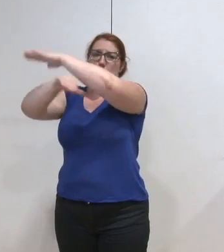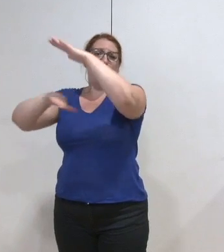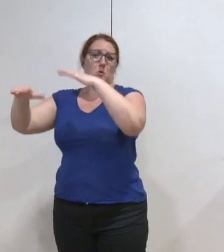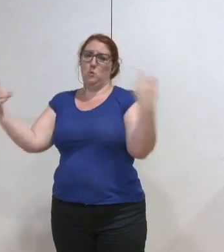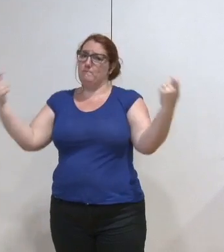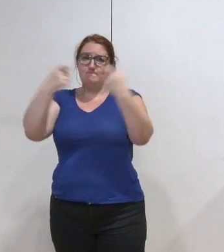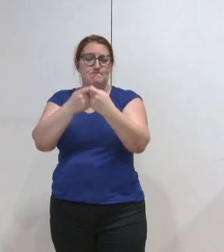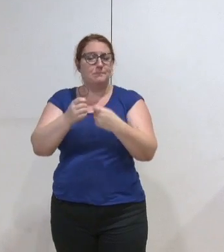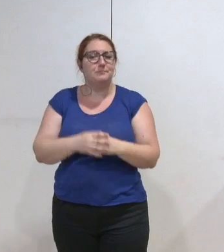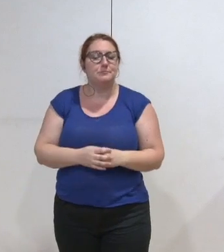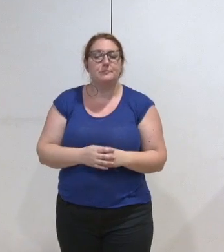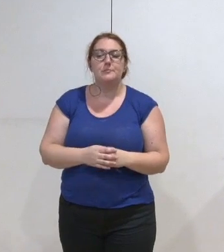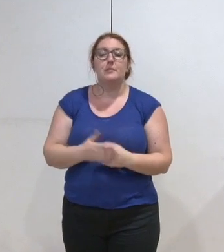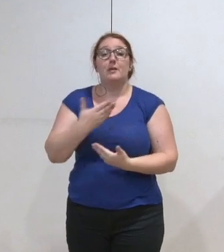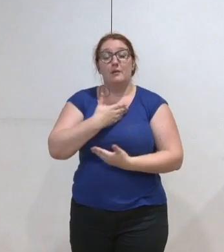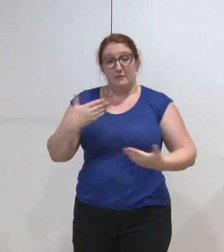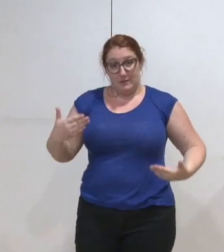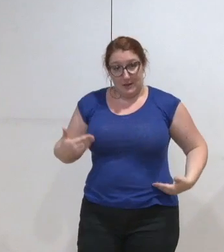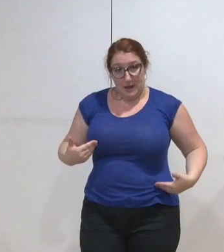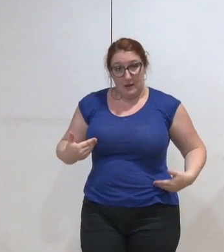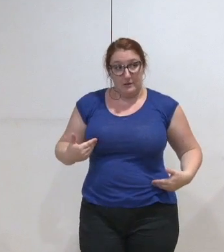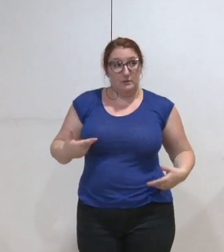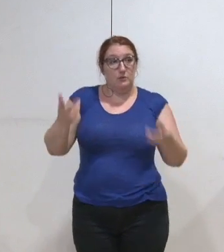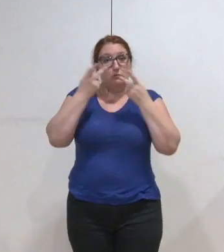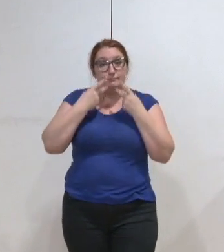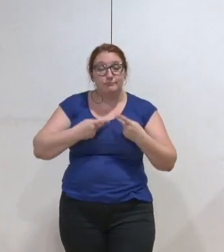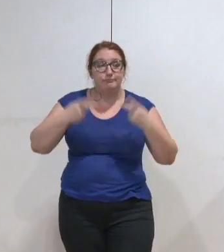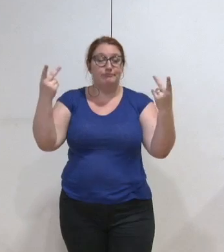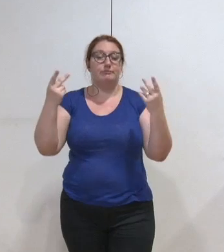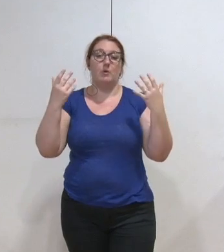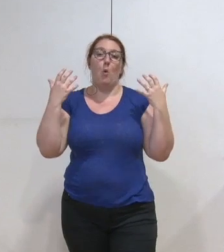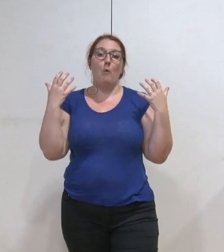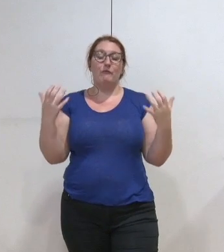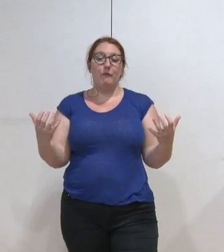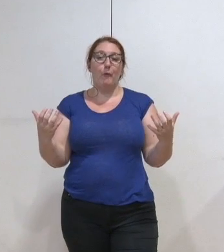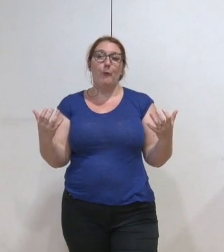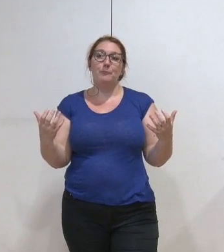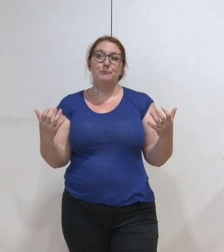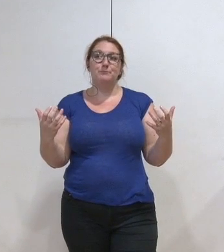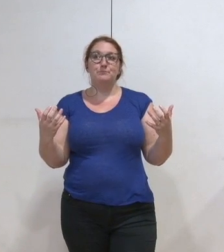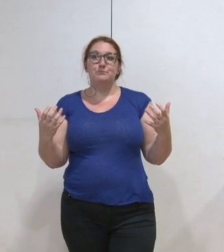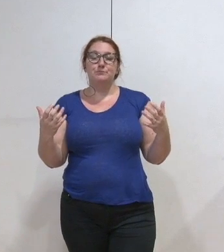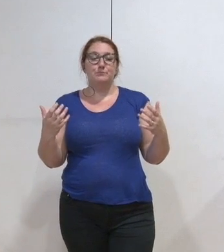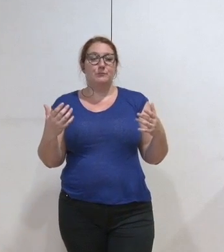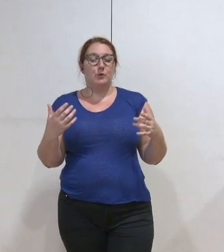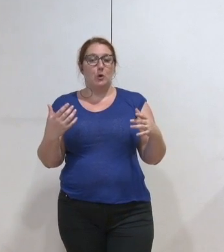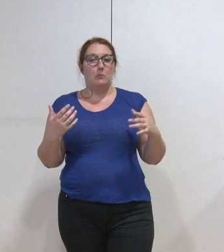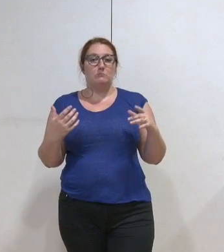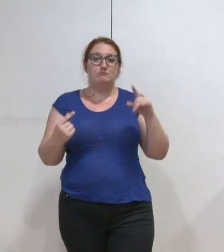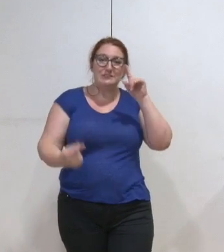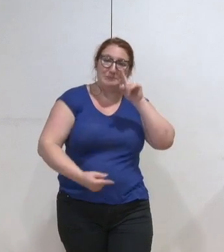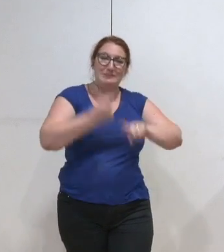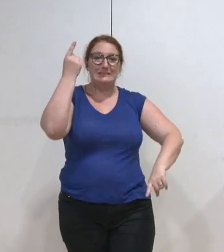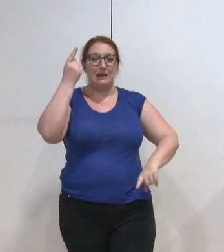final le fait de dire que nous souhaitons mettre en place avoir une attention particulière